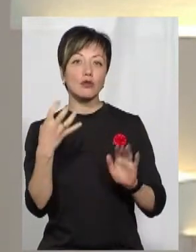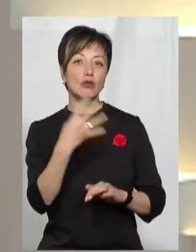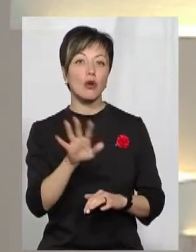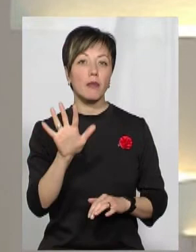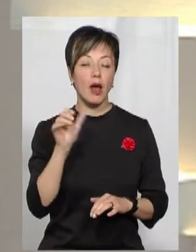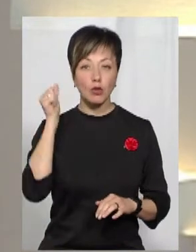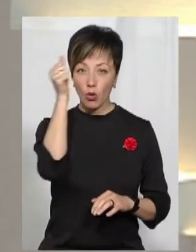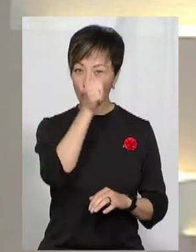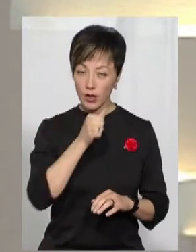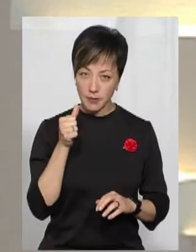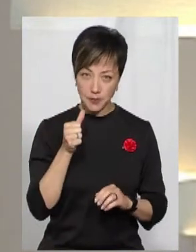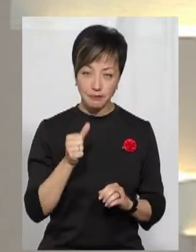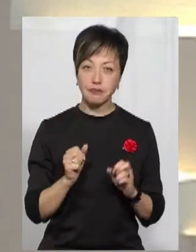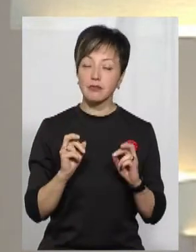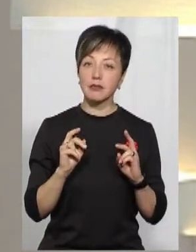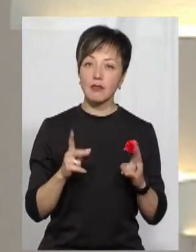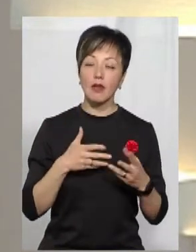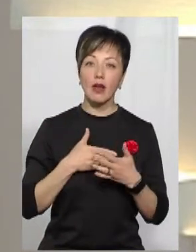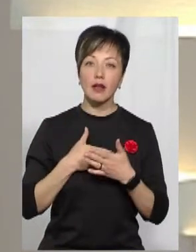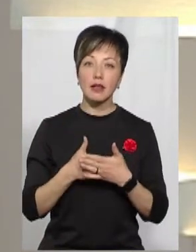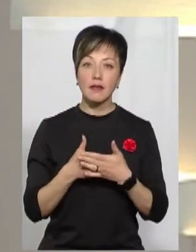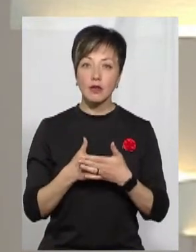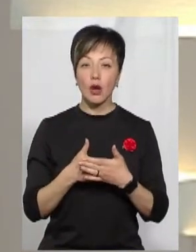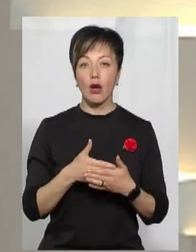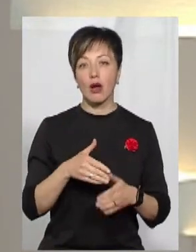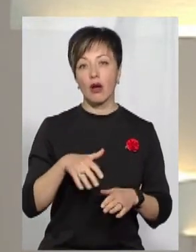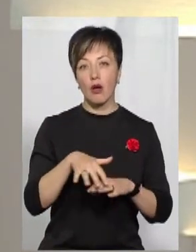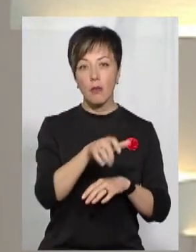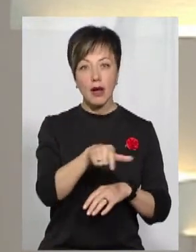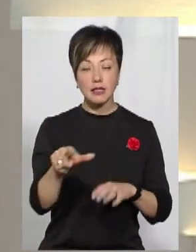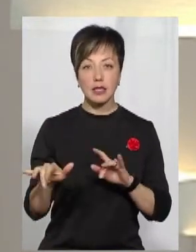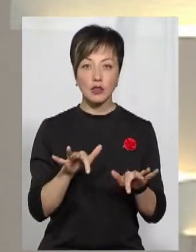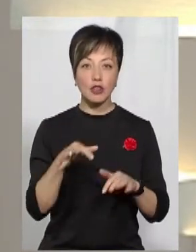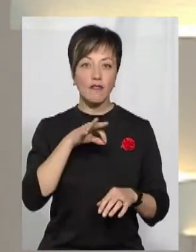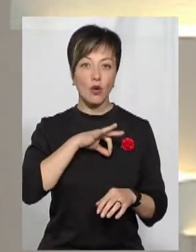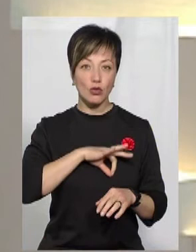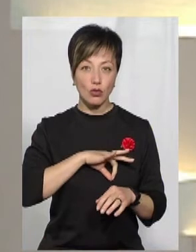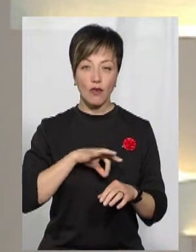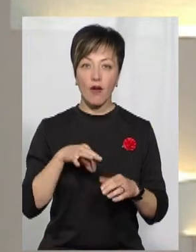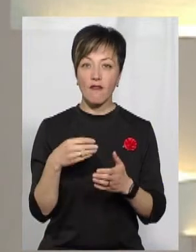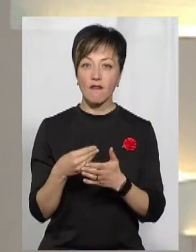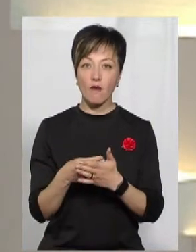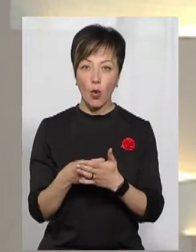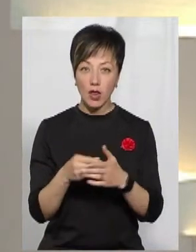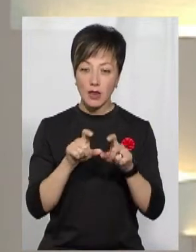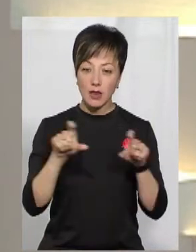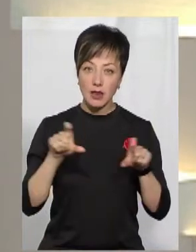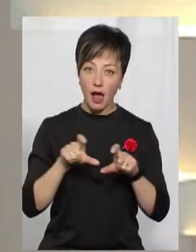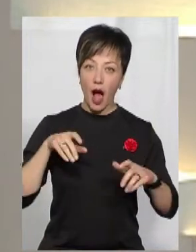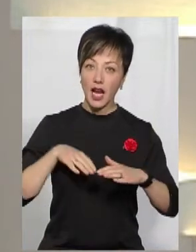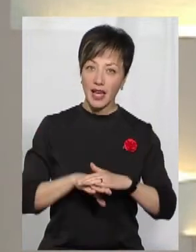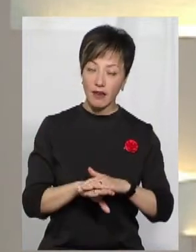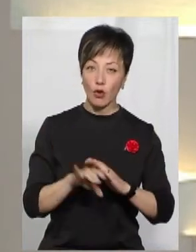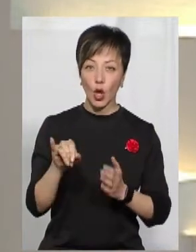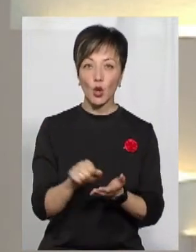1941-1945 років. Наскільки активно науковці і громадські діячі використовують фонди архіву